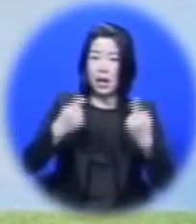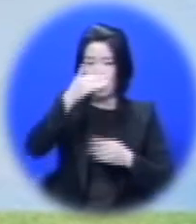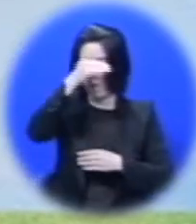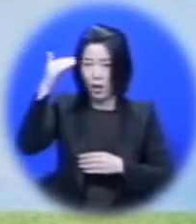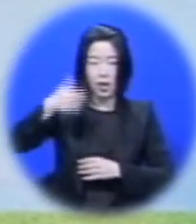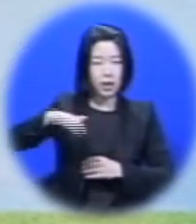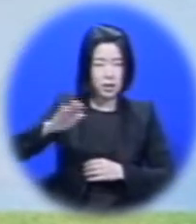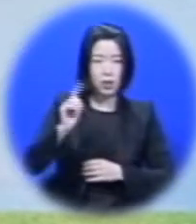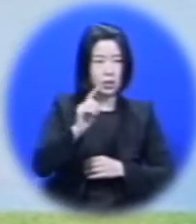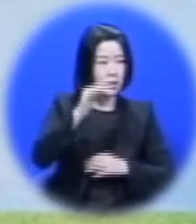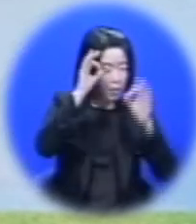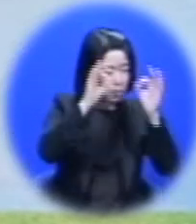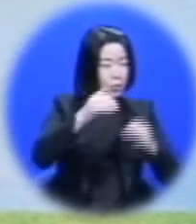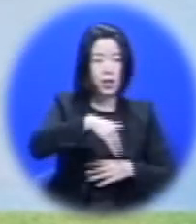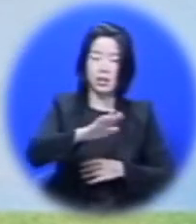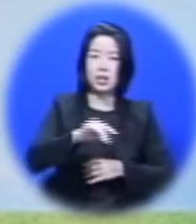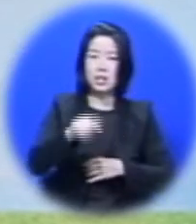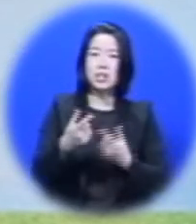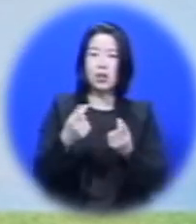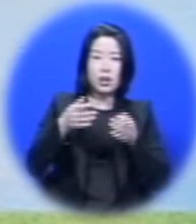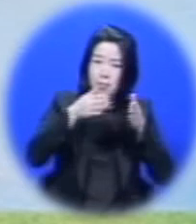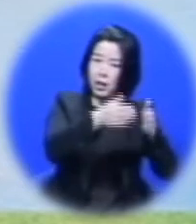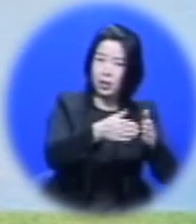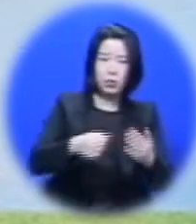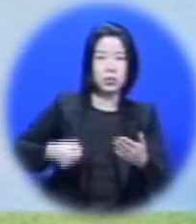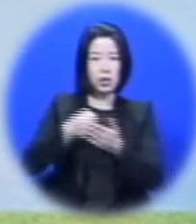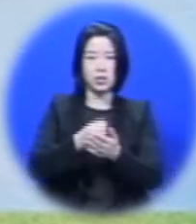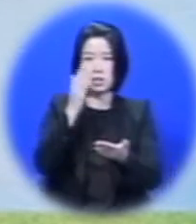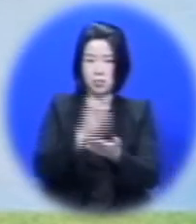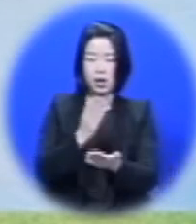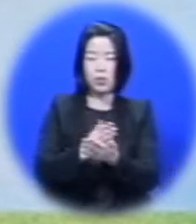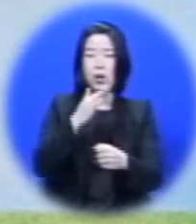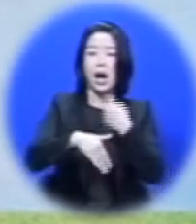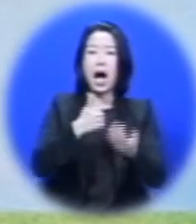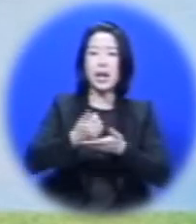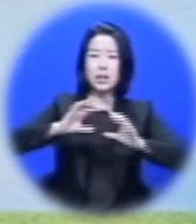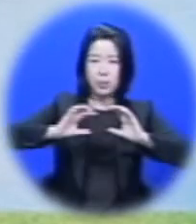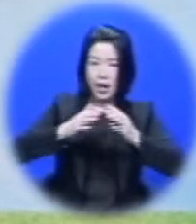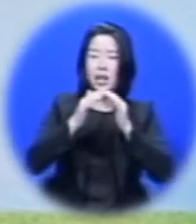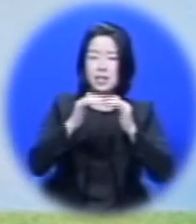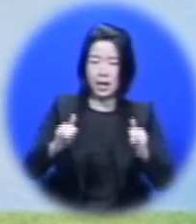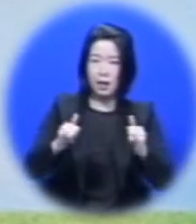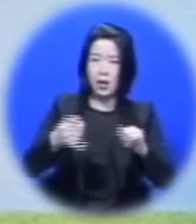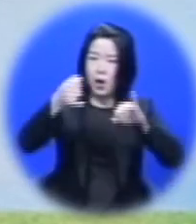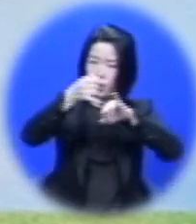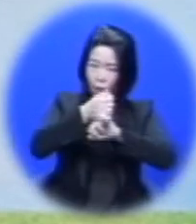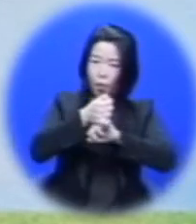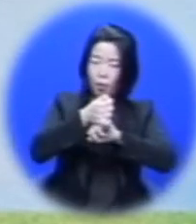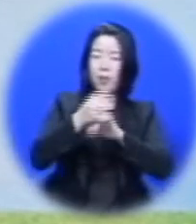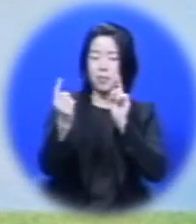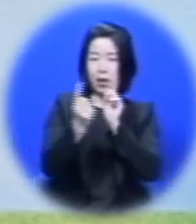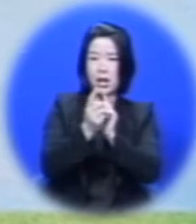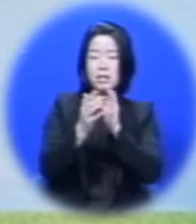가자든지 어디를 보러 가자든지 이런 쪽으로 결정하지 말고 하나님 나라 사람을 꼭 만나야 할 사람이